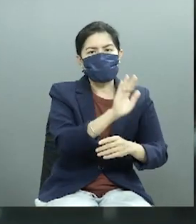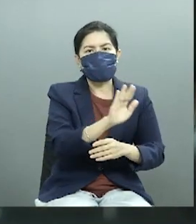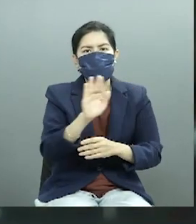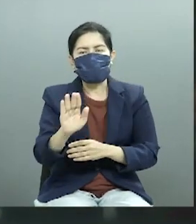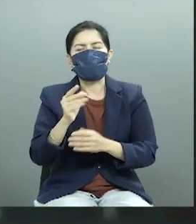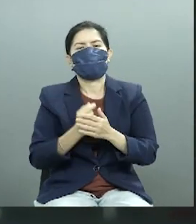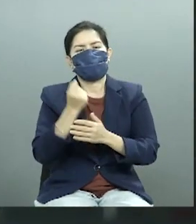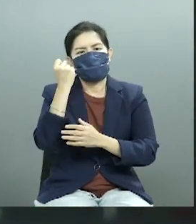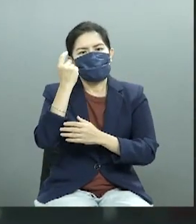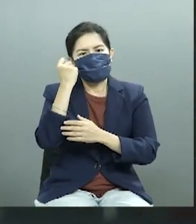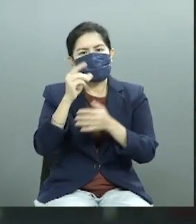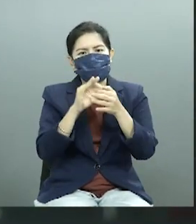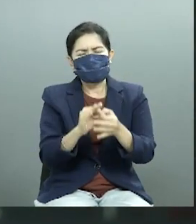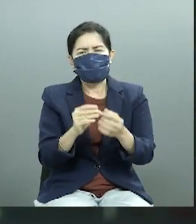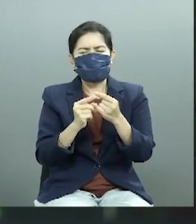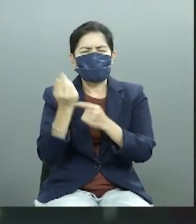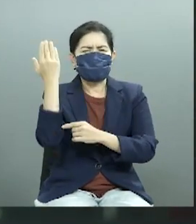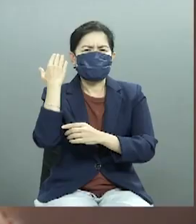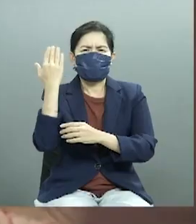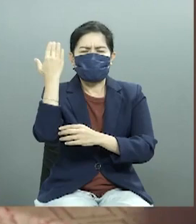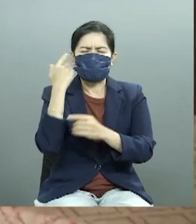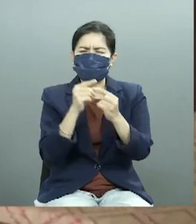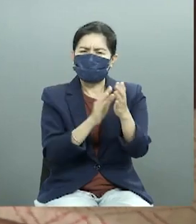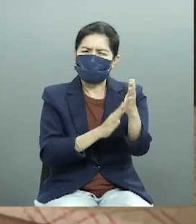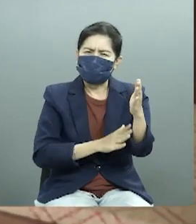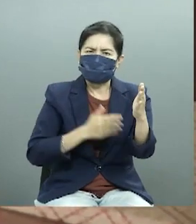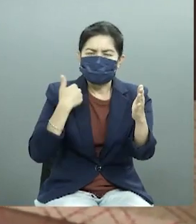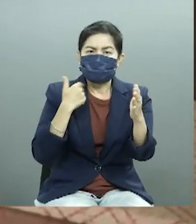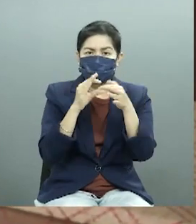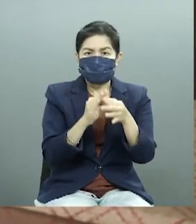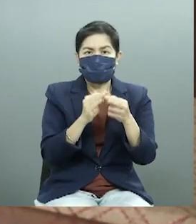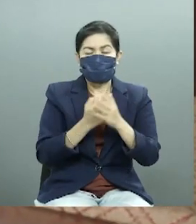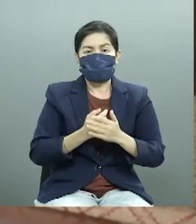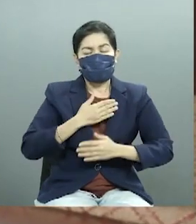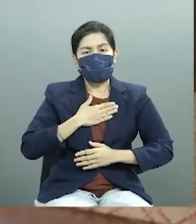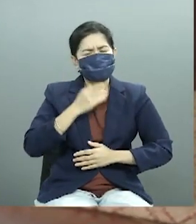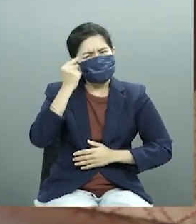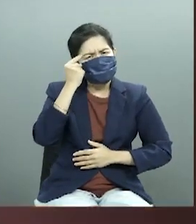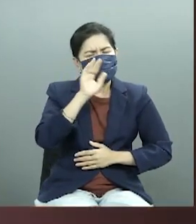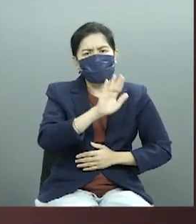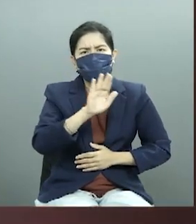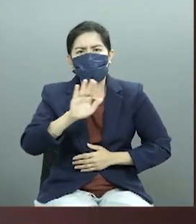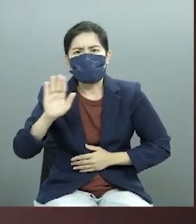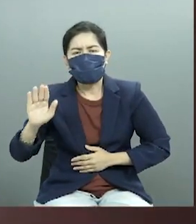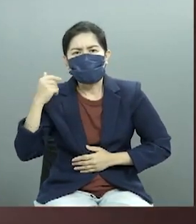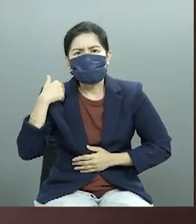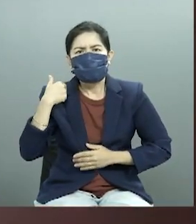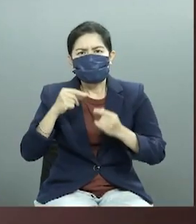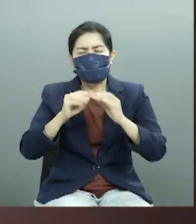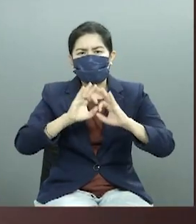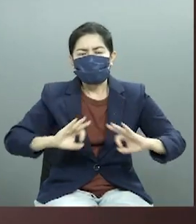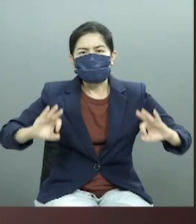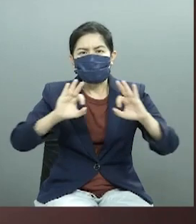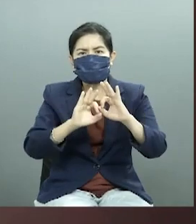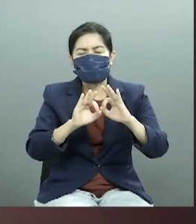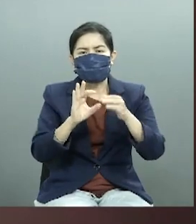อประวัติศาสตร์ที่ถูกลืมนะครับและแม้กระทั่งเรื่องมายาคติต่างๆที่เรามีความรู้สึกต่อความสัมพันธ์ต่อประเทศเพื่อนบ้